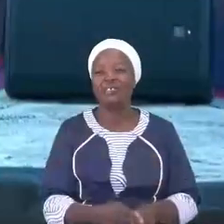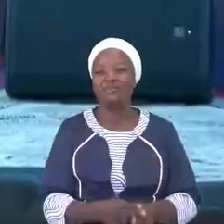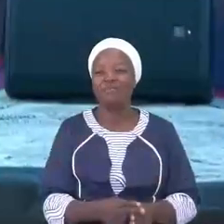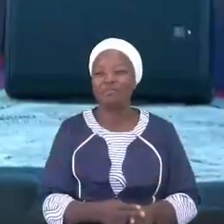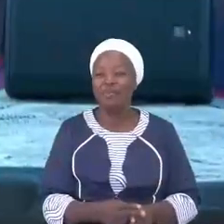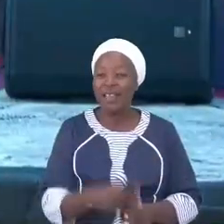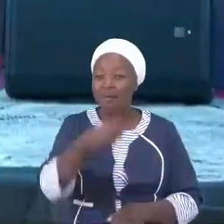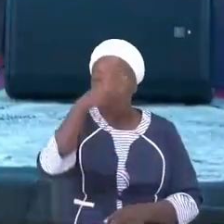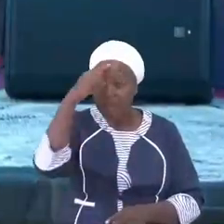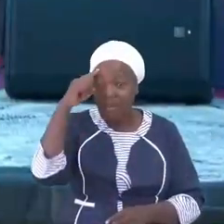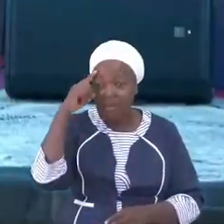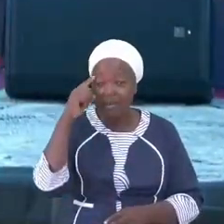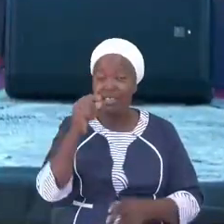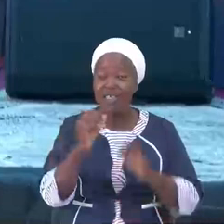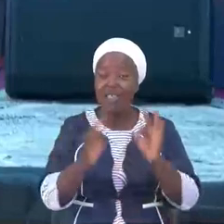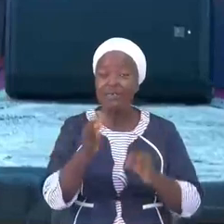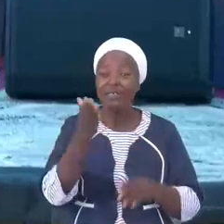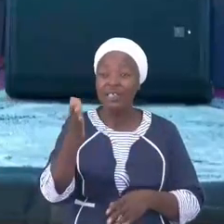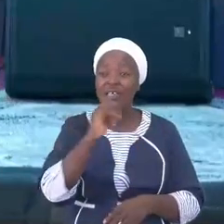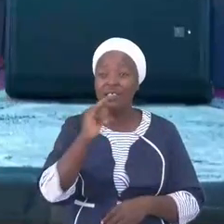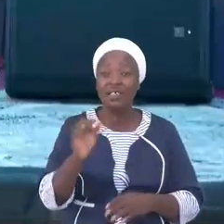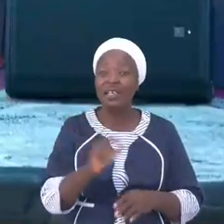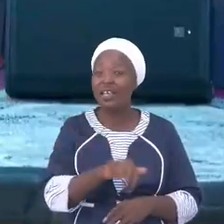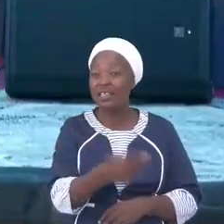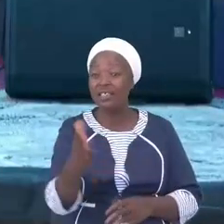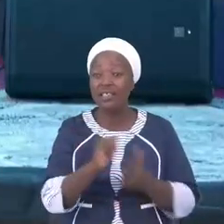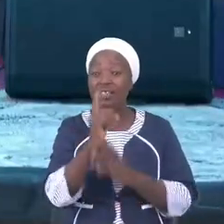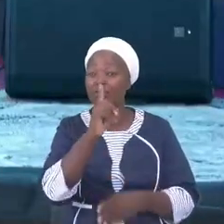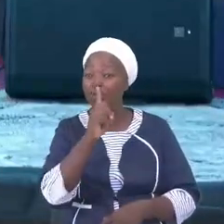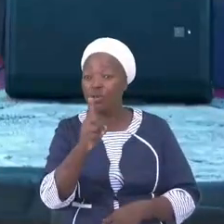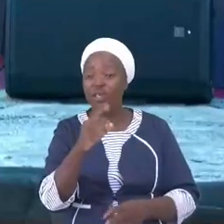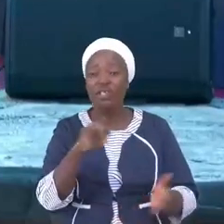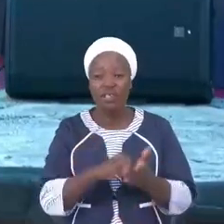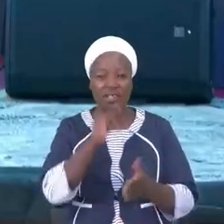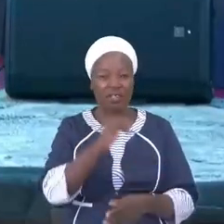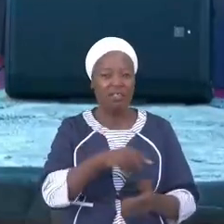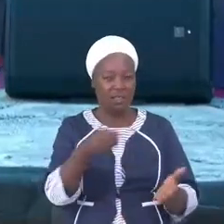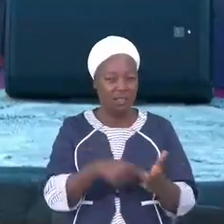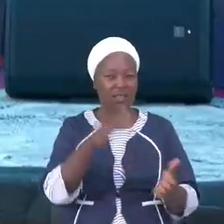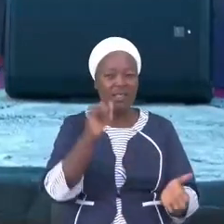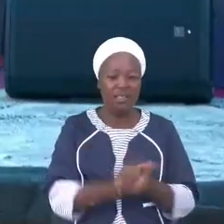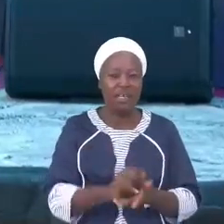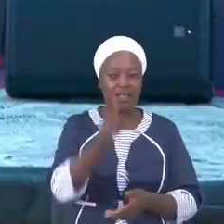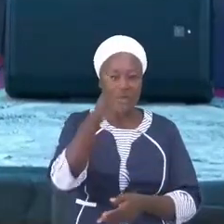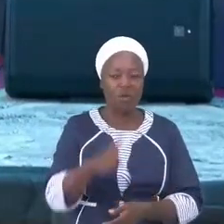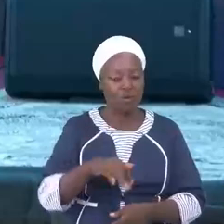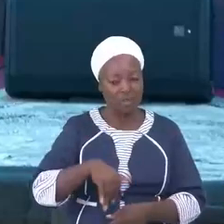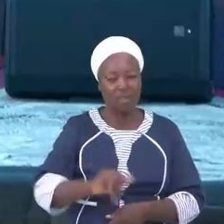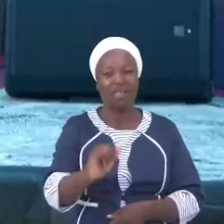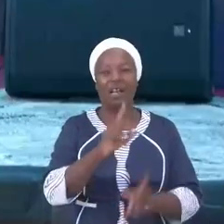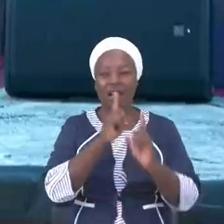Parce qu'il y a quelque chose qui est certain, et ceci, Dieu exauce toujours la